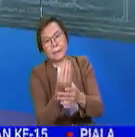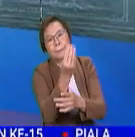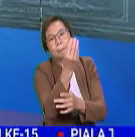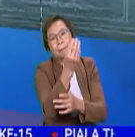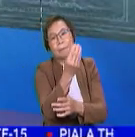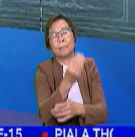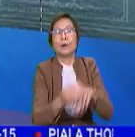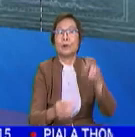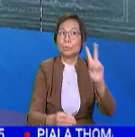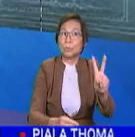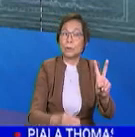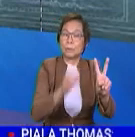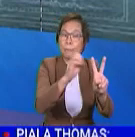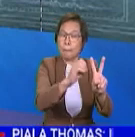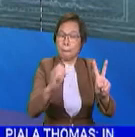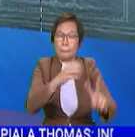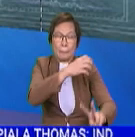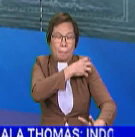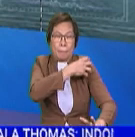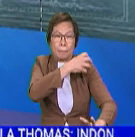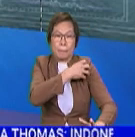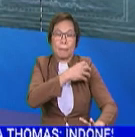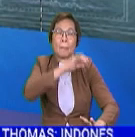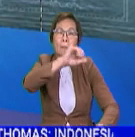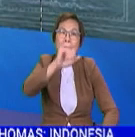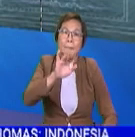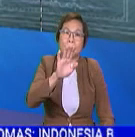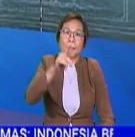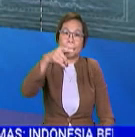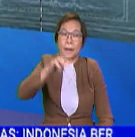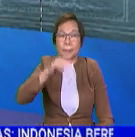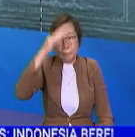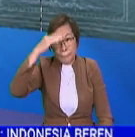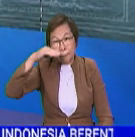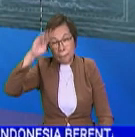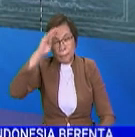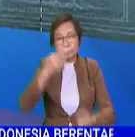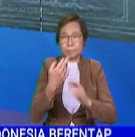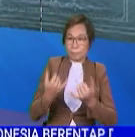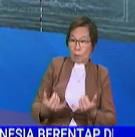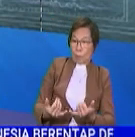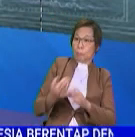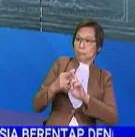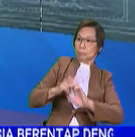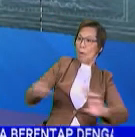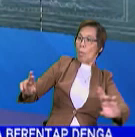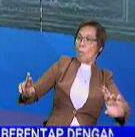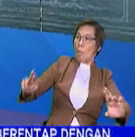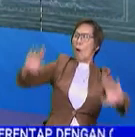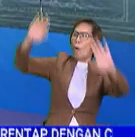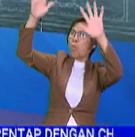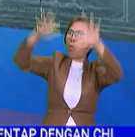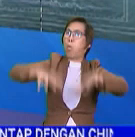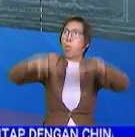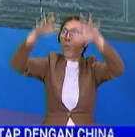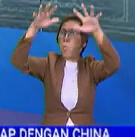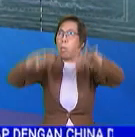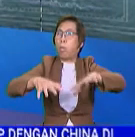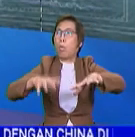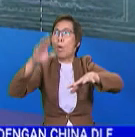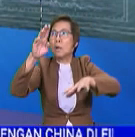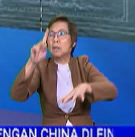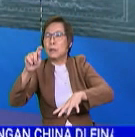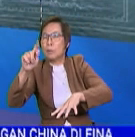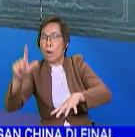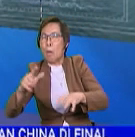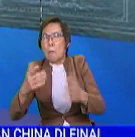sampai 200 pegawai the anggota jabatan Bombay dan penyelamat Negeri Perlis kini bersiap siaga dalam menghadapi monsun timur laut yang dijangka